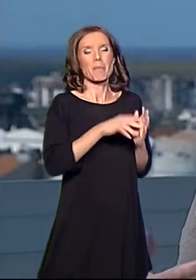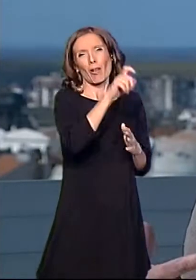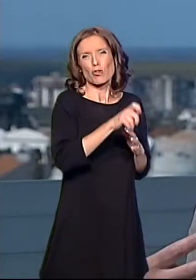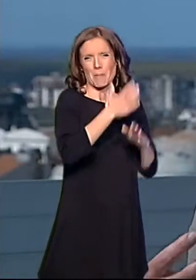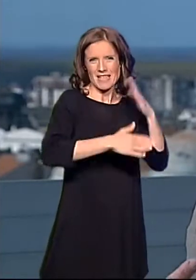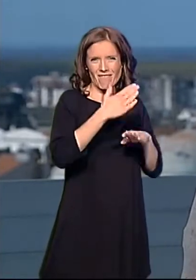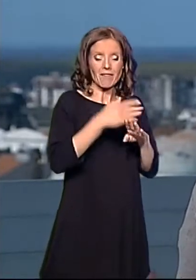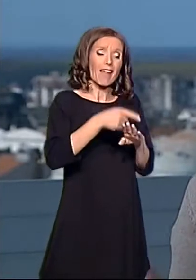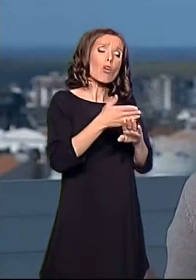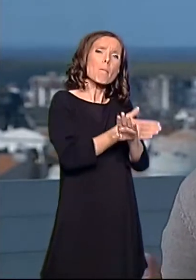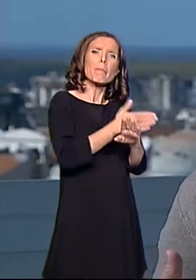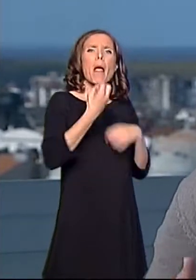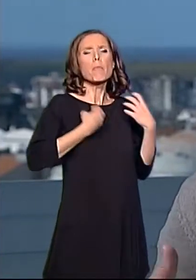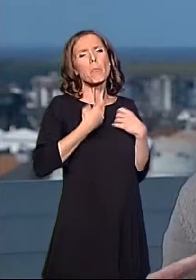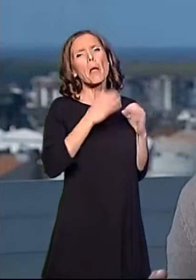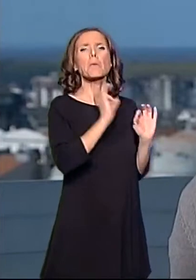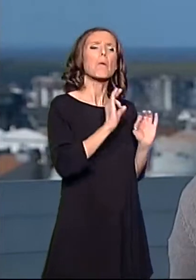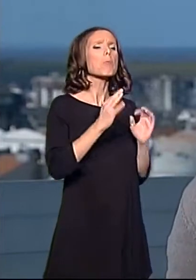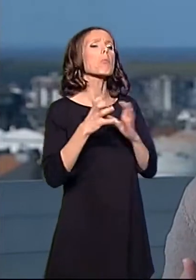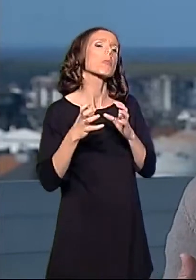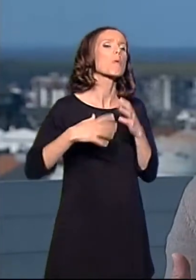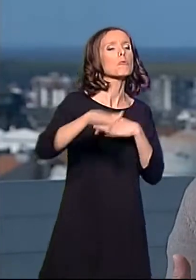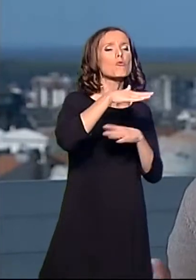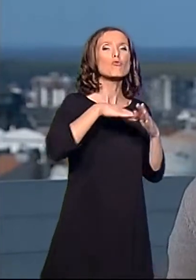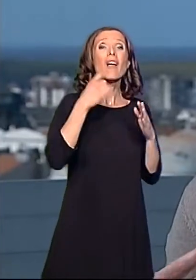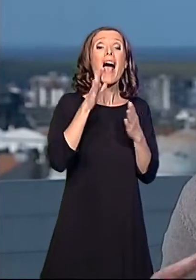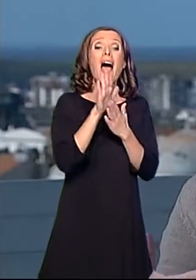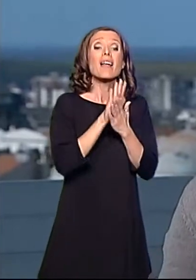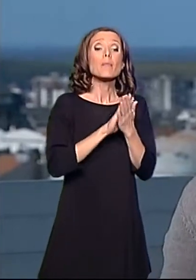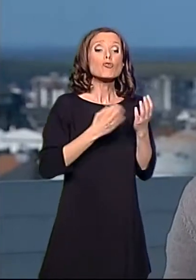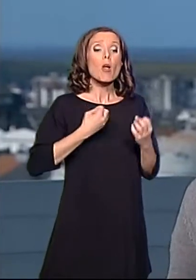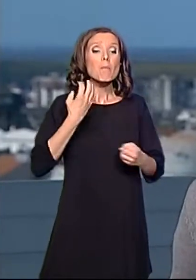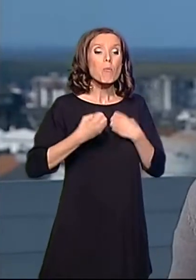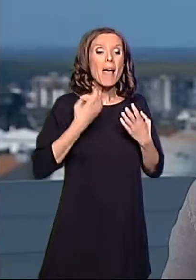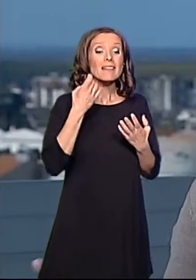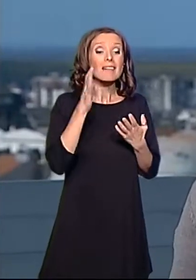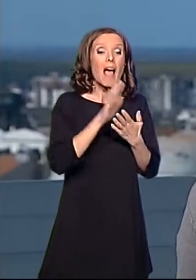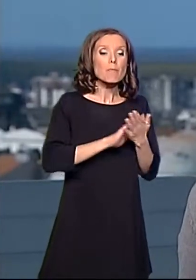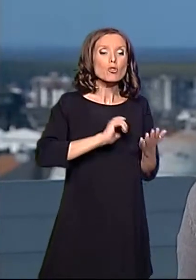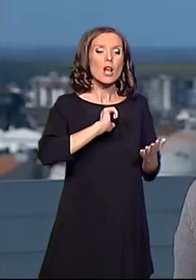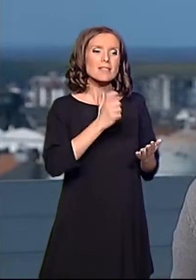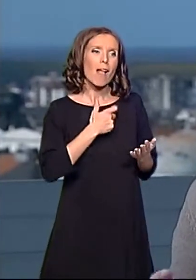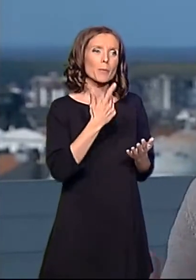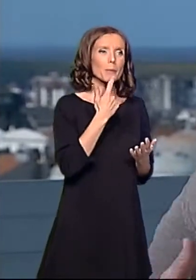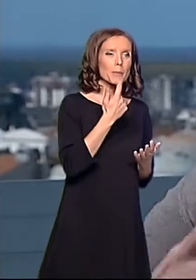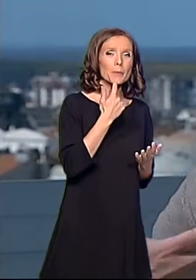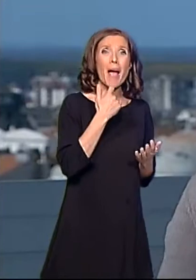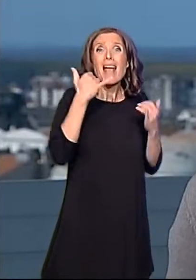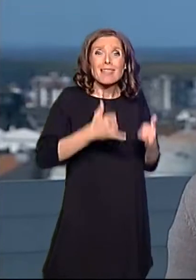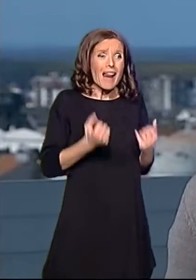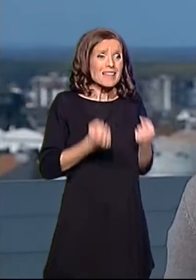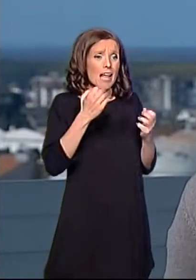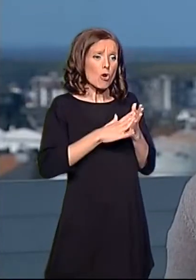zaljubljivanje, kad krene veća ta, kako kažem, danas je teško kad deca imaju različite patike, a kamoli kad